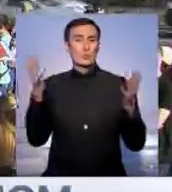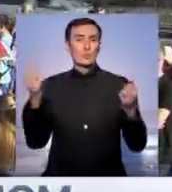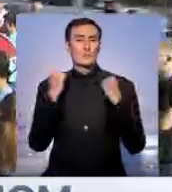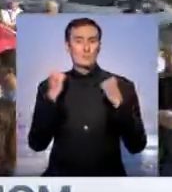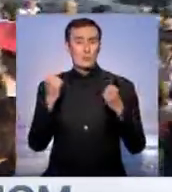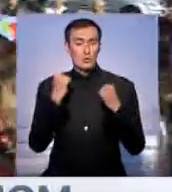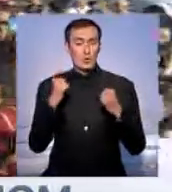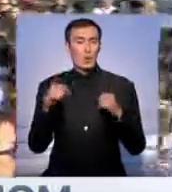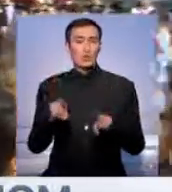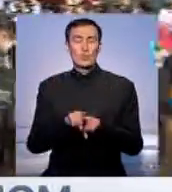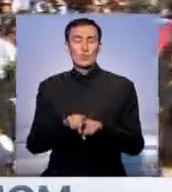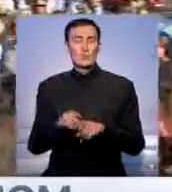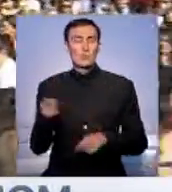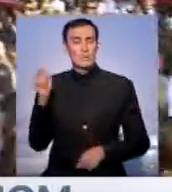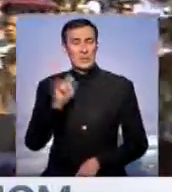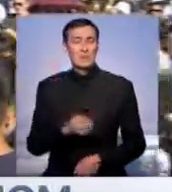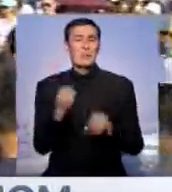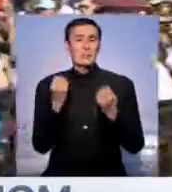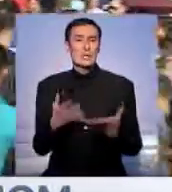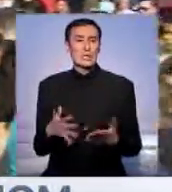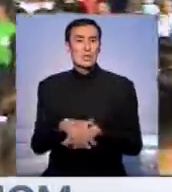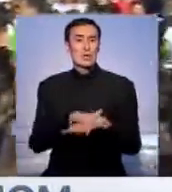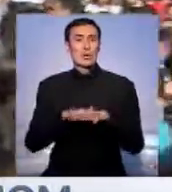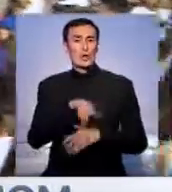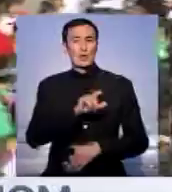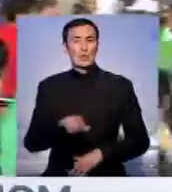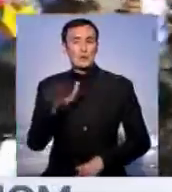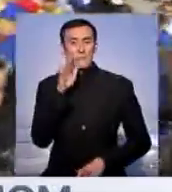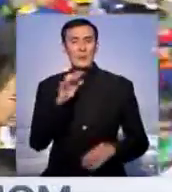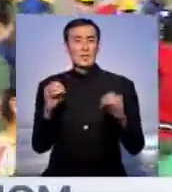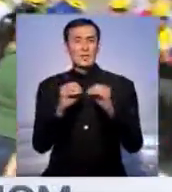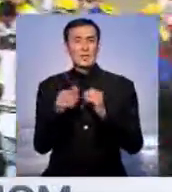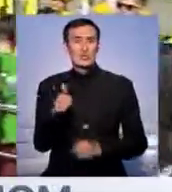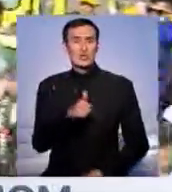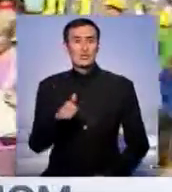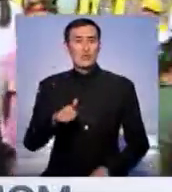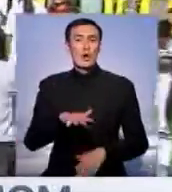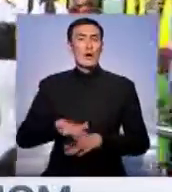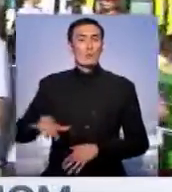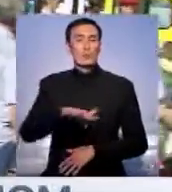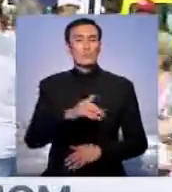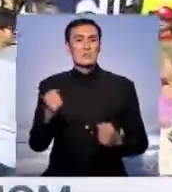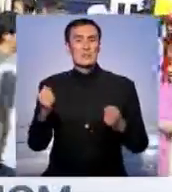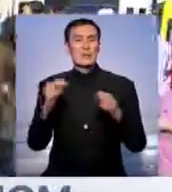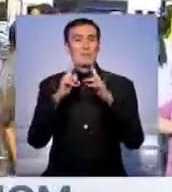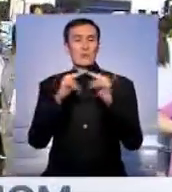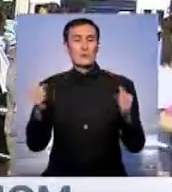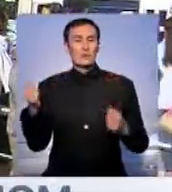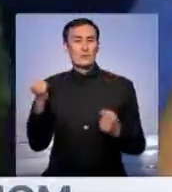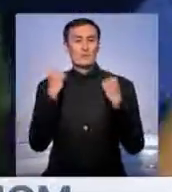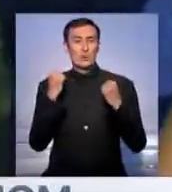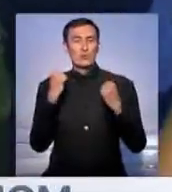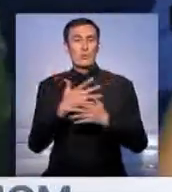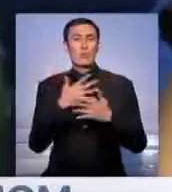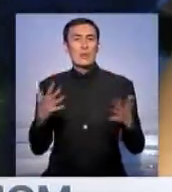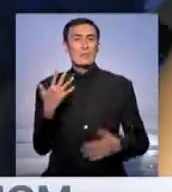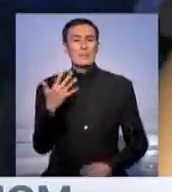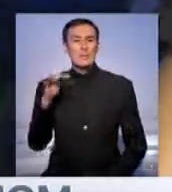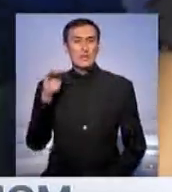спорта не остались в стороне. И простые горожане к 10 часам площадь перед Дворцом спорта заполнила более